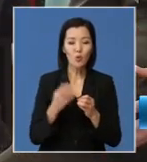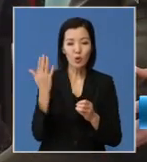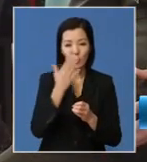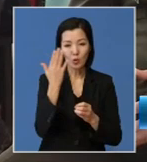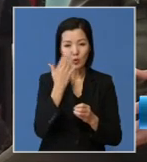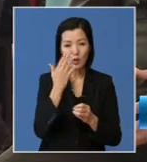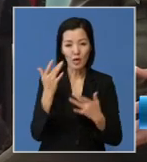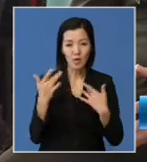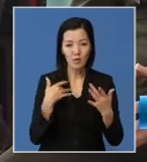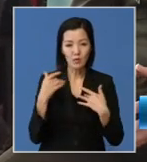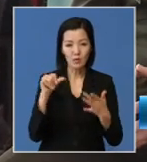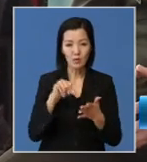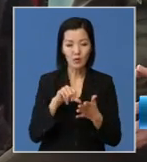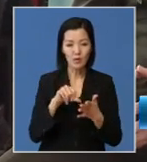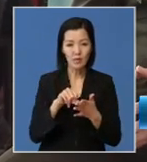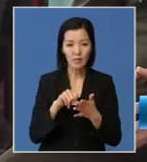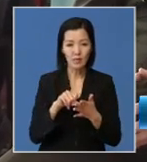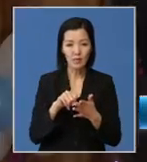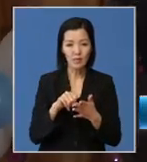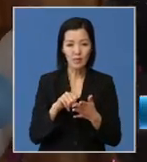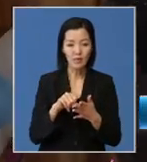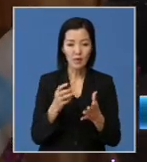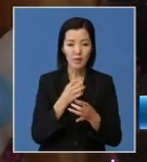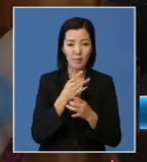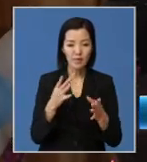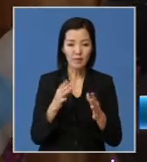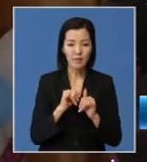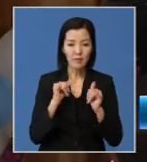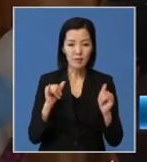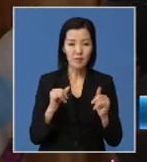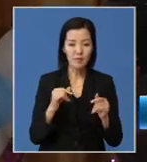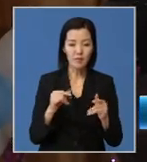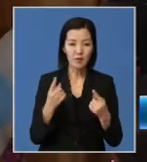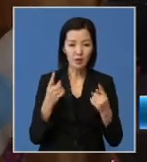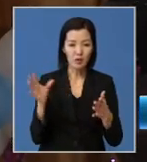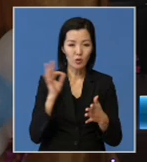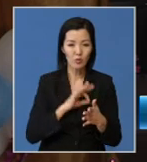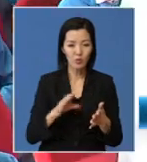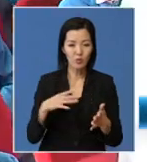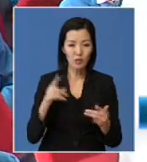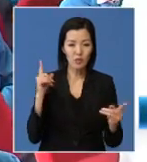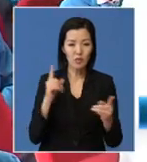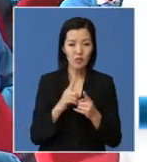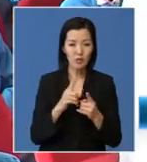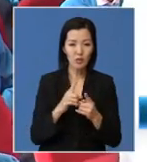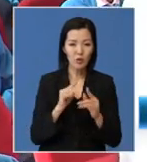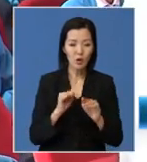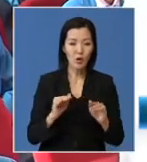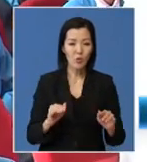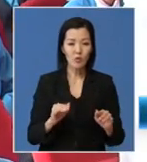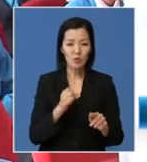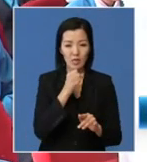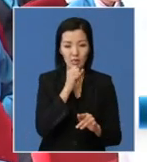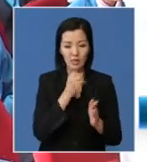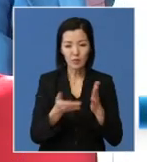екен. Өнер өлкесіне өзіндік өрнегін салған тұлға мәдениетіміздің дамуына айрықша үлес қосты. Кездесуде оқушылар Әлімғазы атаның